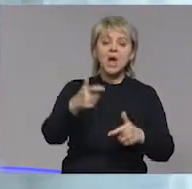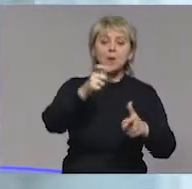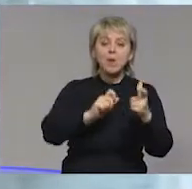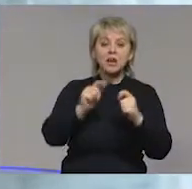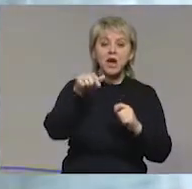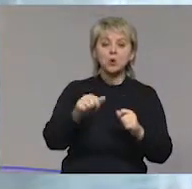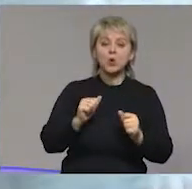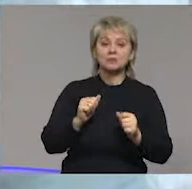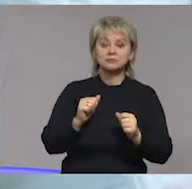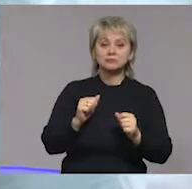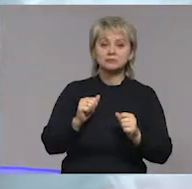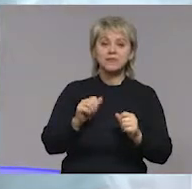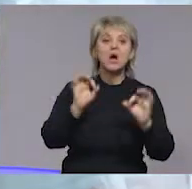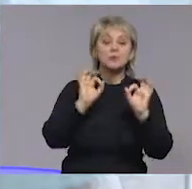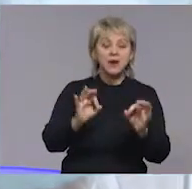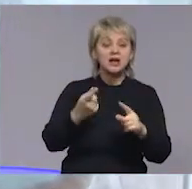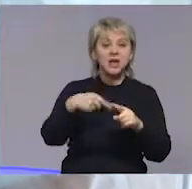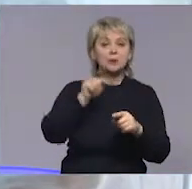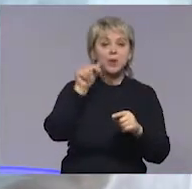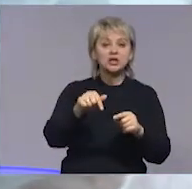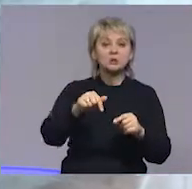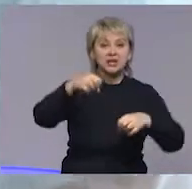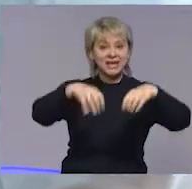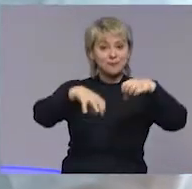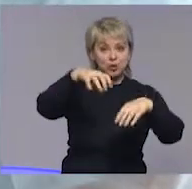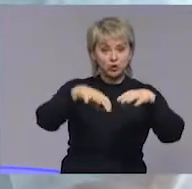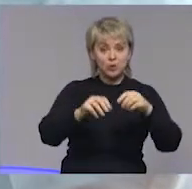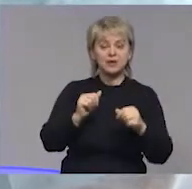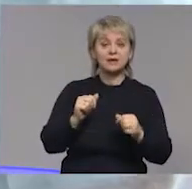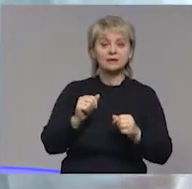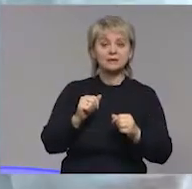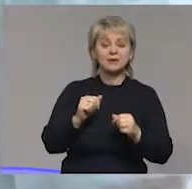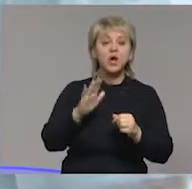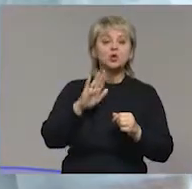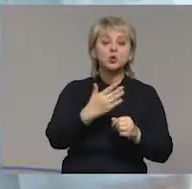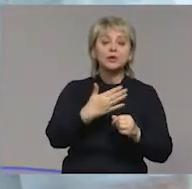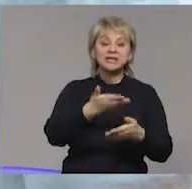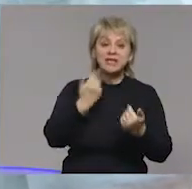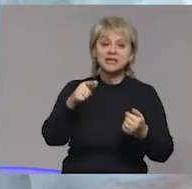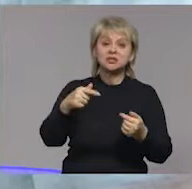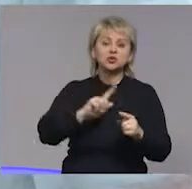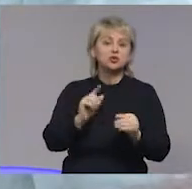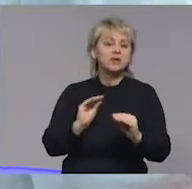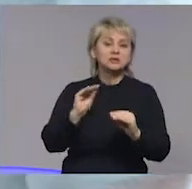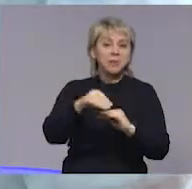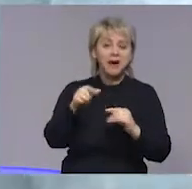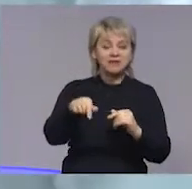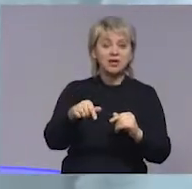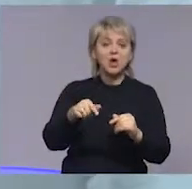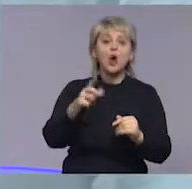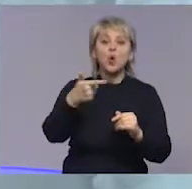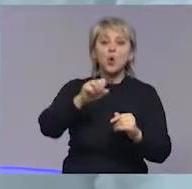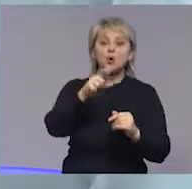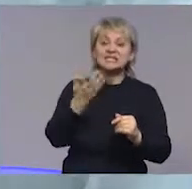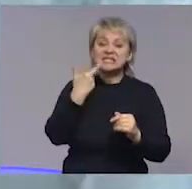Молоко. Как парным пахнет. Правильно, потому что оно кипяченое. Да, приятно. Вот, но нету постороннего запаха. По ГОСТу